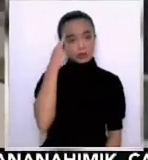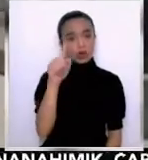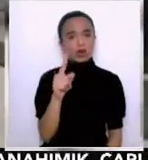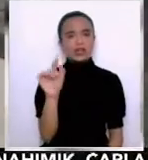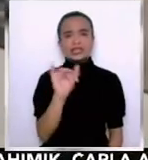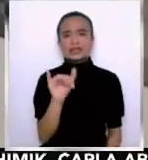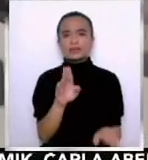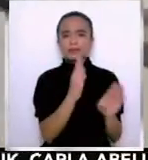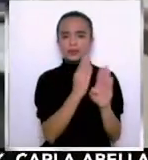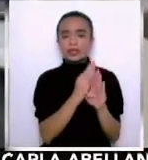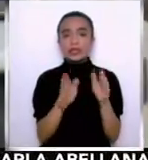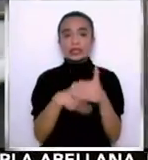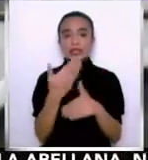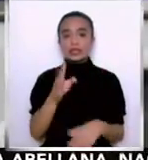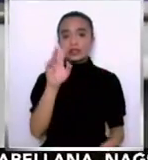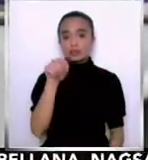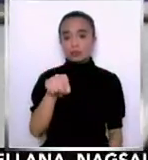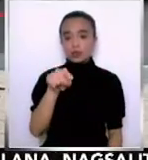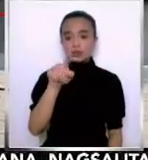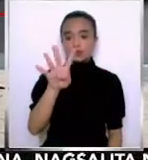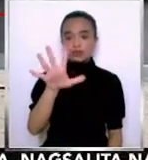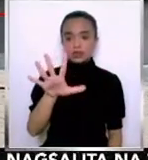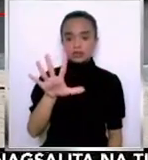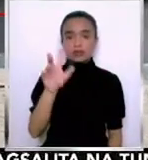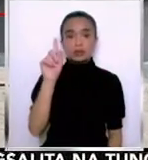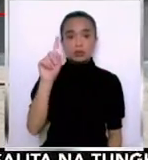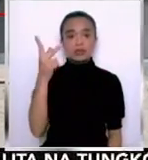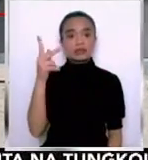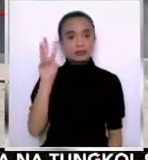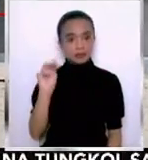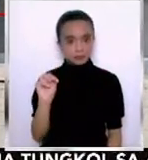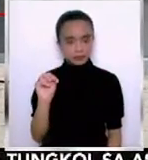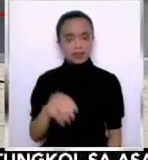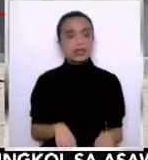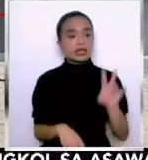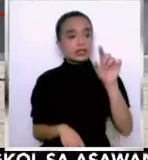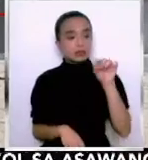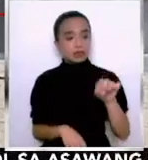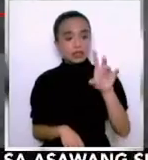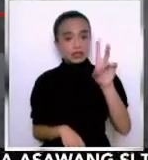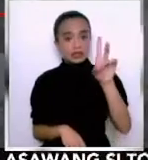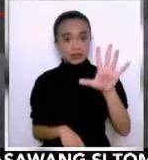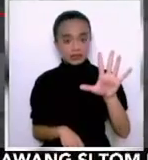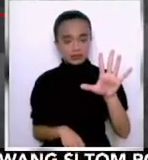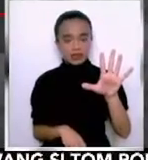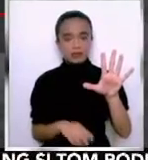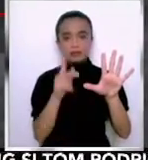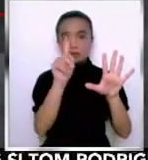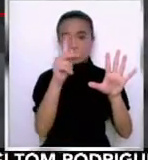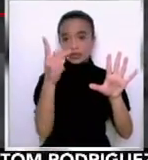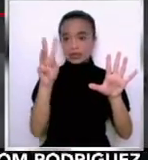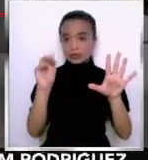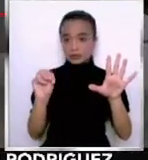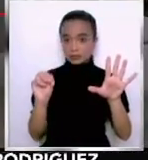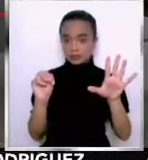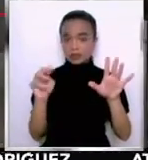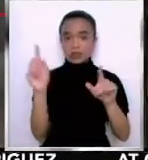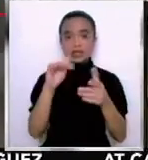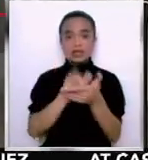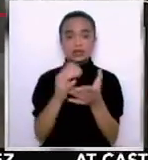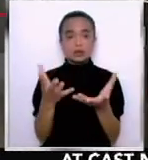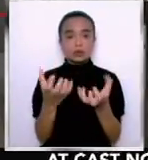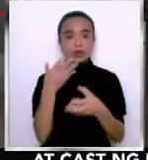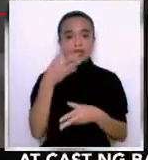45 centavos sa kada kilometrong biyahe. 75 centavos naman kada kilometro ang gusto nilang idagdag para sa mga